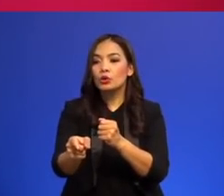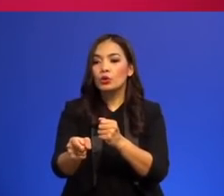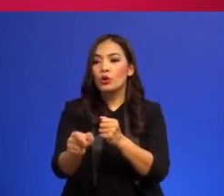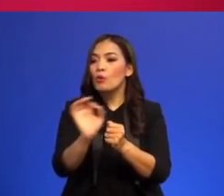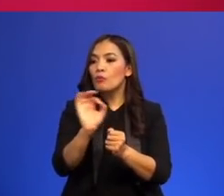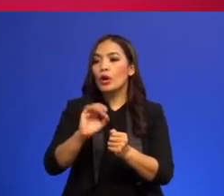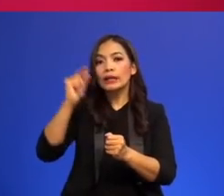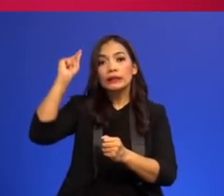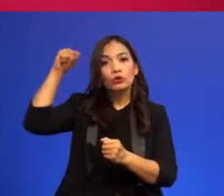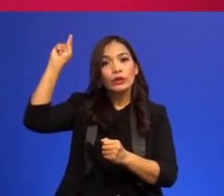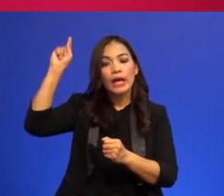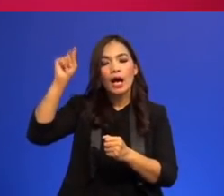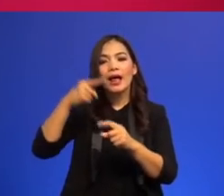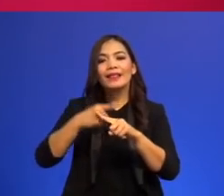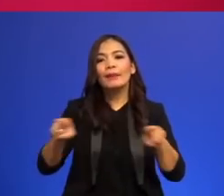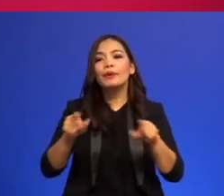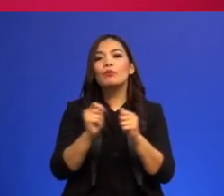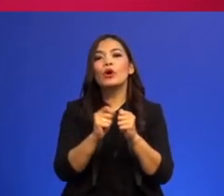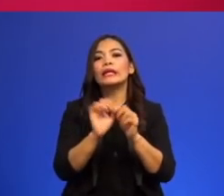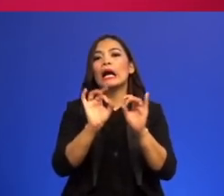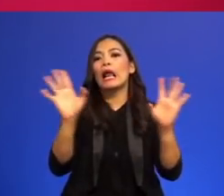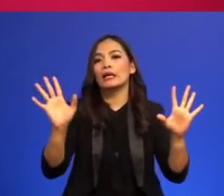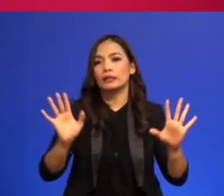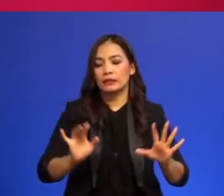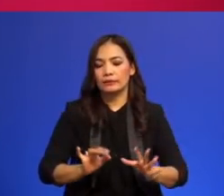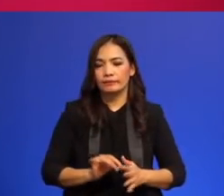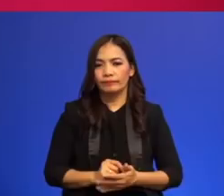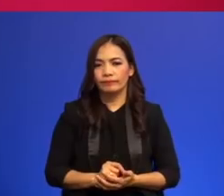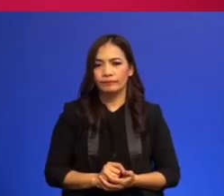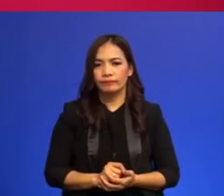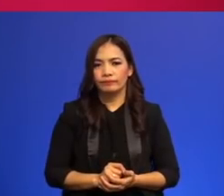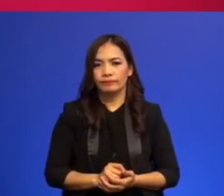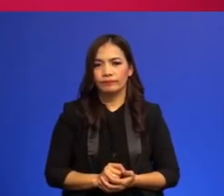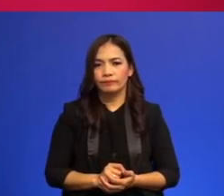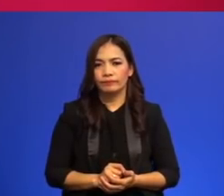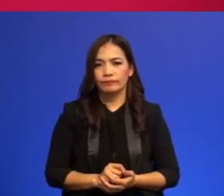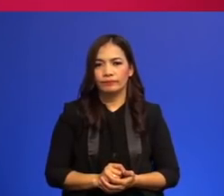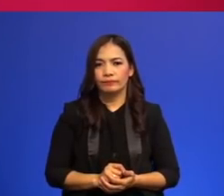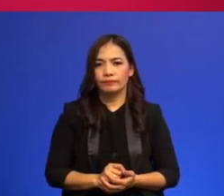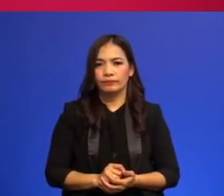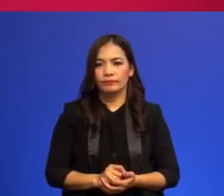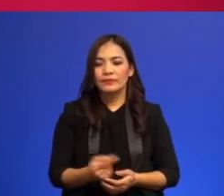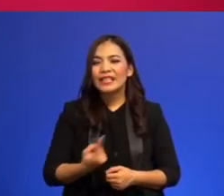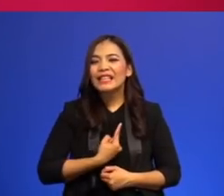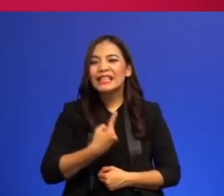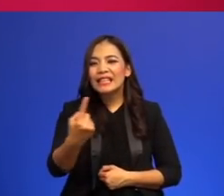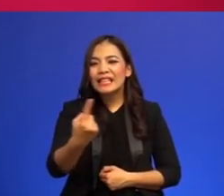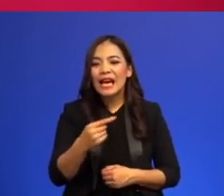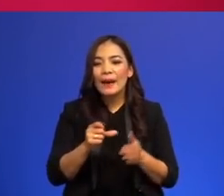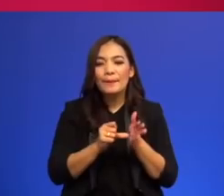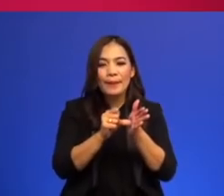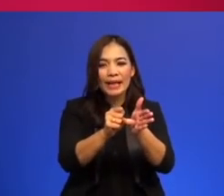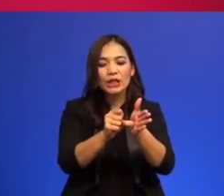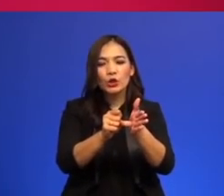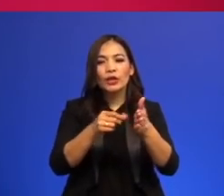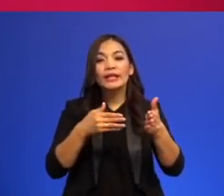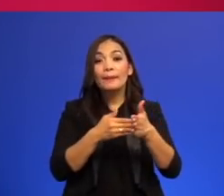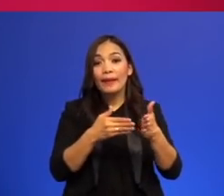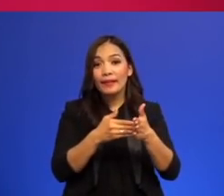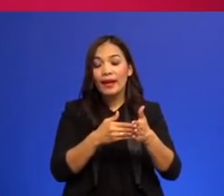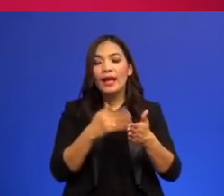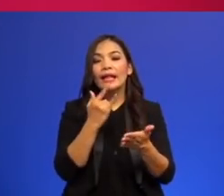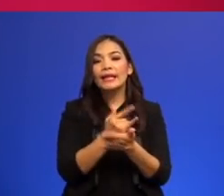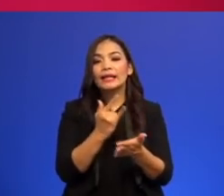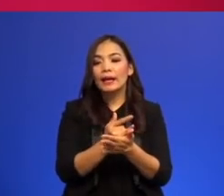anaknya, dipakai untuk yang lain. kita dapat membantu secara terbatas dan